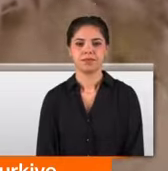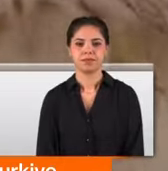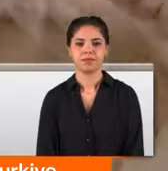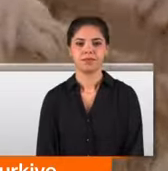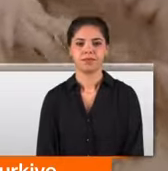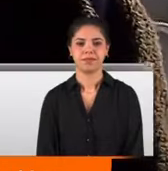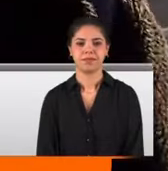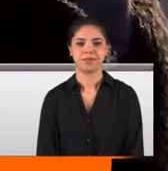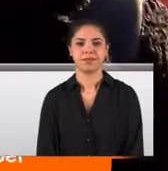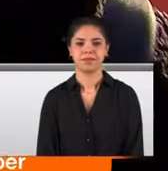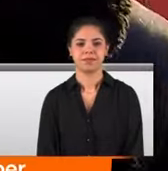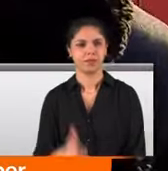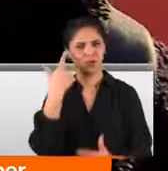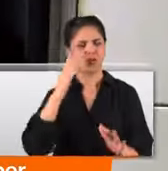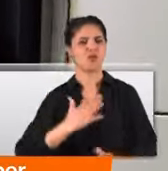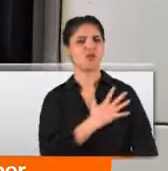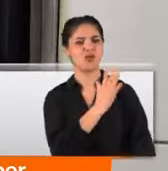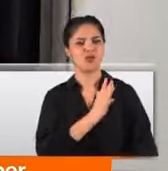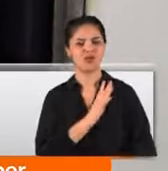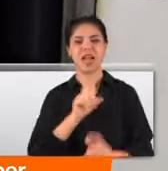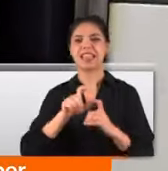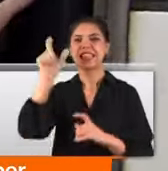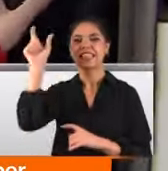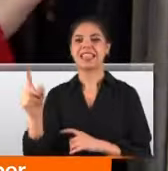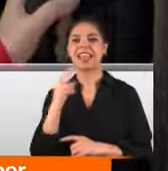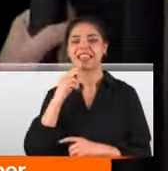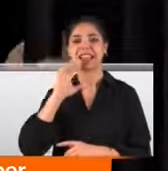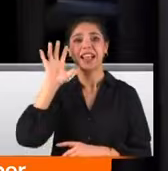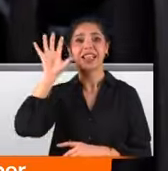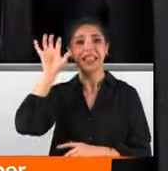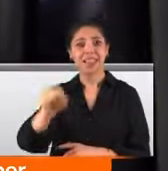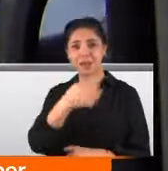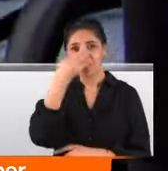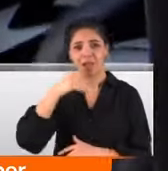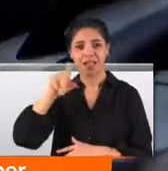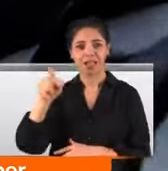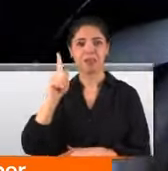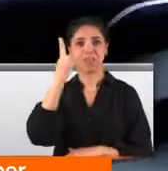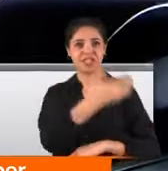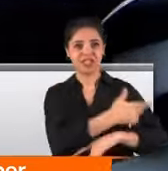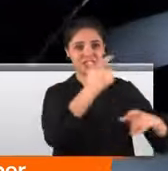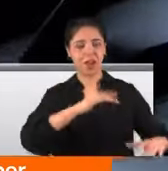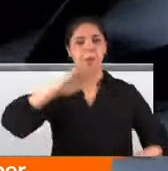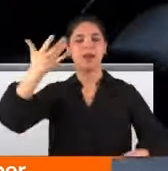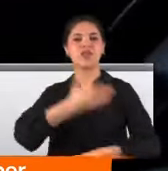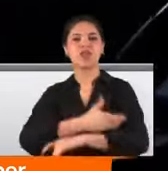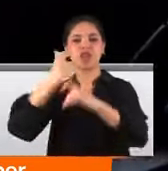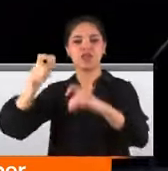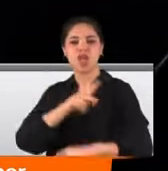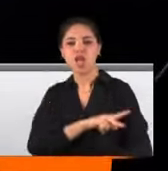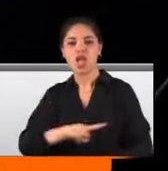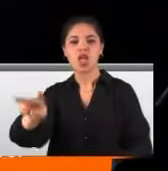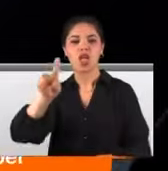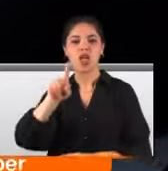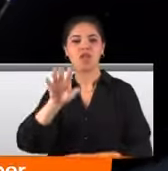Ben şaşırdım. Şaşırdım, gurur duydum. Serenay Kaptan'ı yakalamak öyle kolay değil. Malum bir şehirden başka bir şehre yolcu